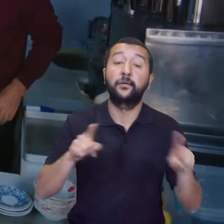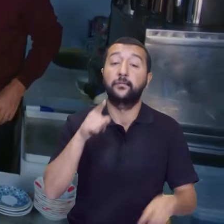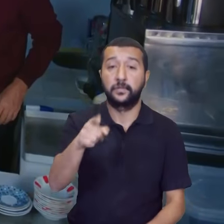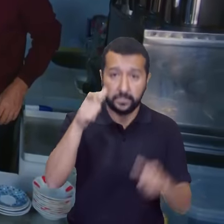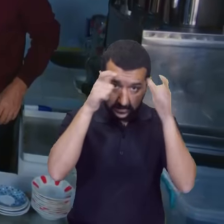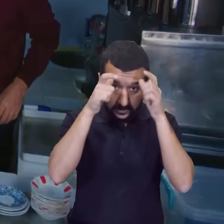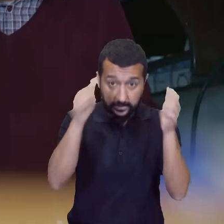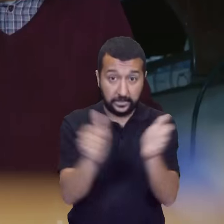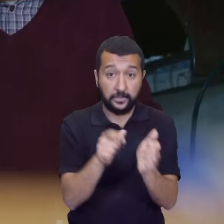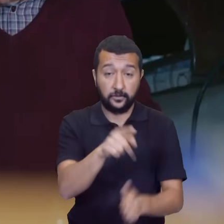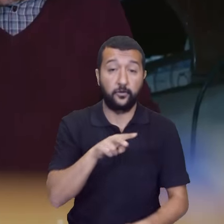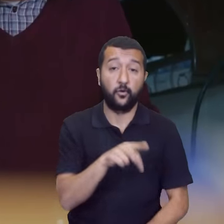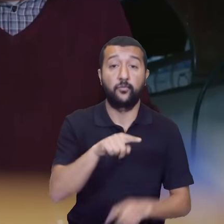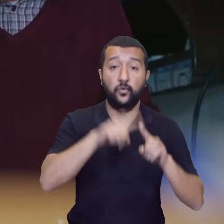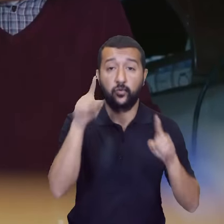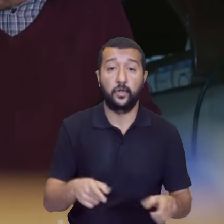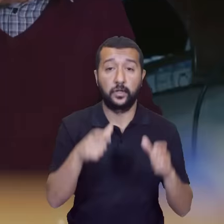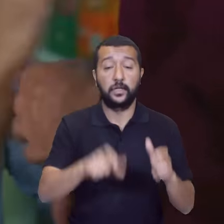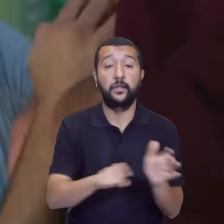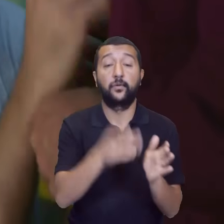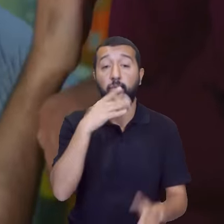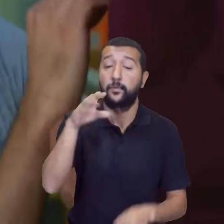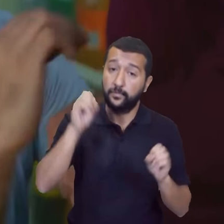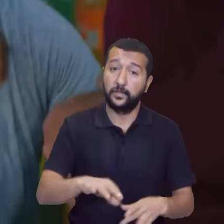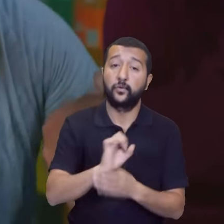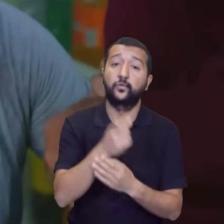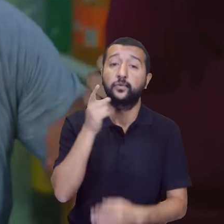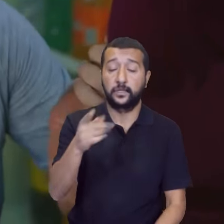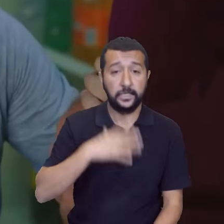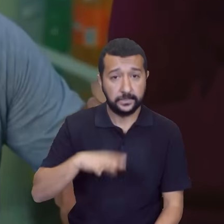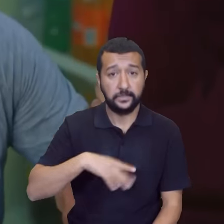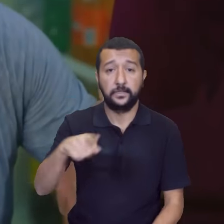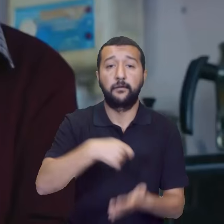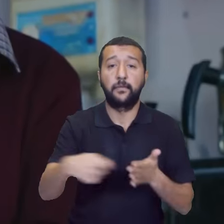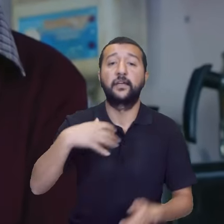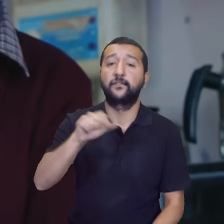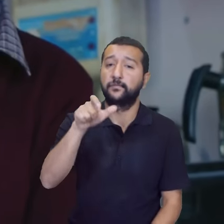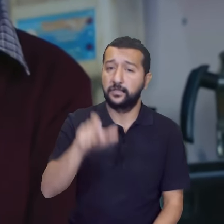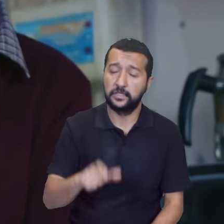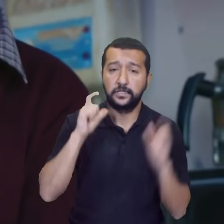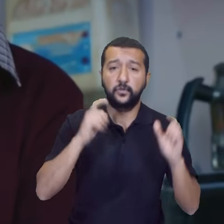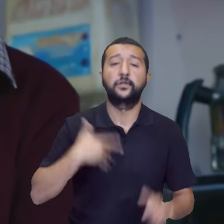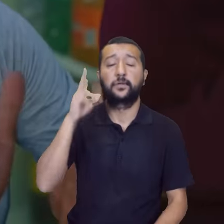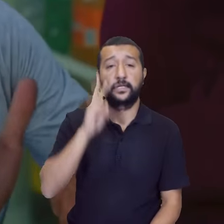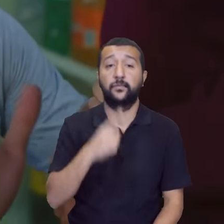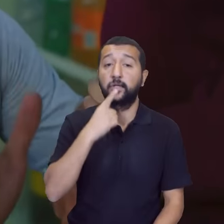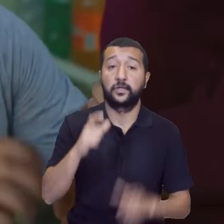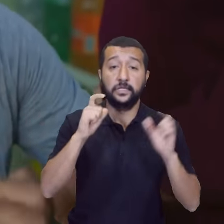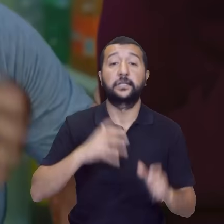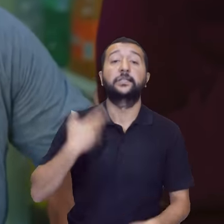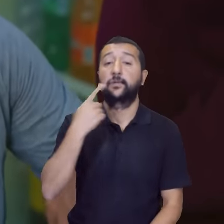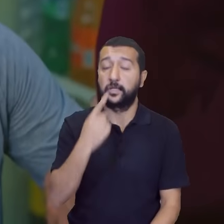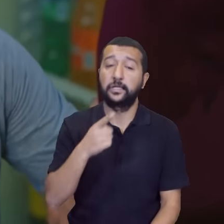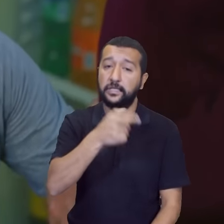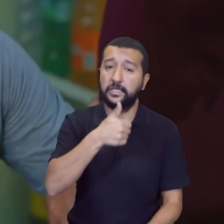Bırak. Şeytanın tedrisatından geçenlere bu dükkandan diploma yok. Bırak. Bırak. Usta. Usta. İstersen maaş verme. Sigorta da istemem. Yemin ederim sigorta da